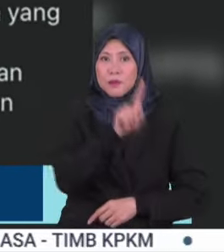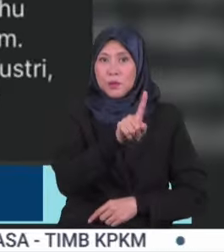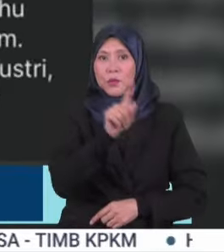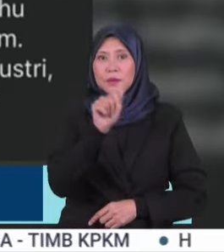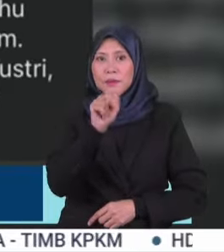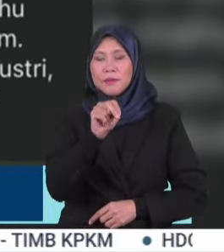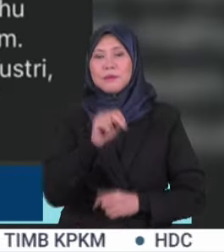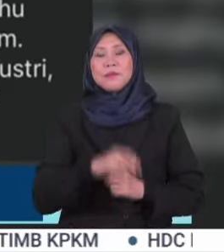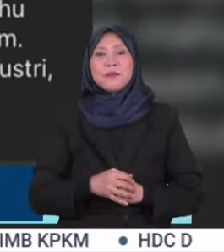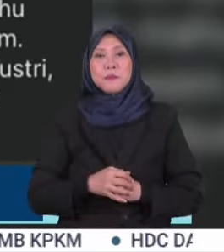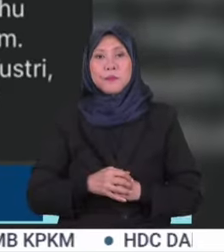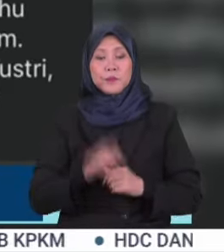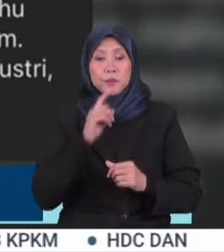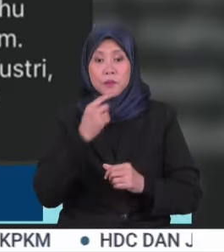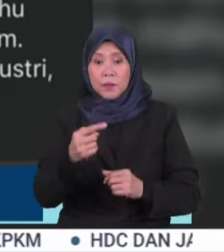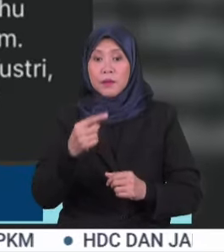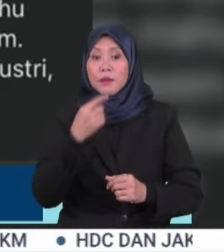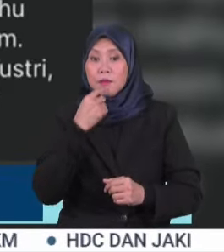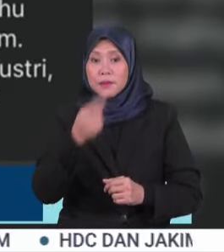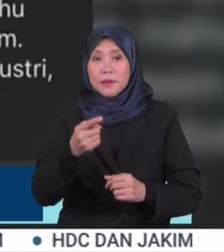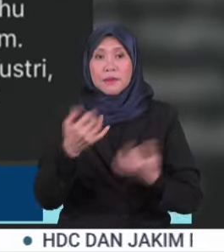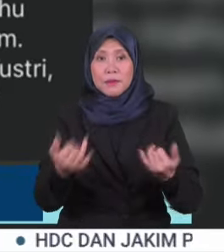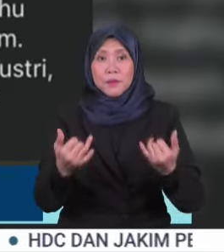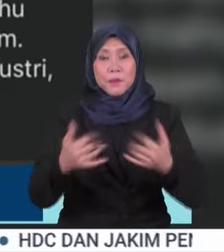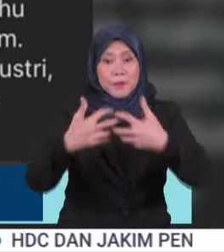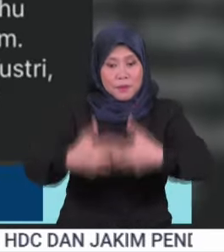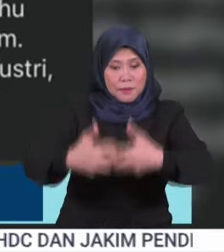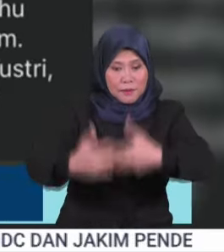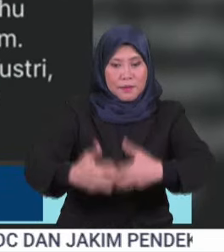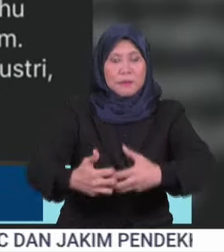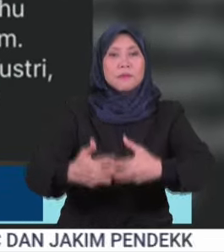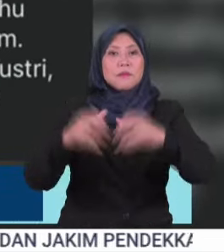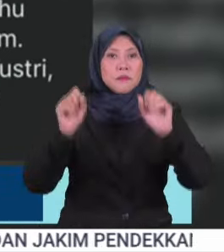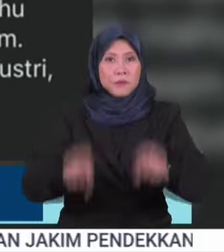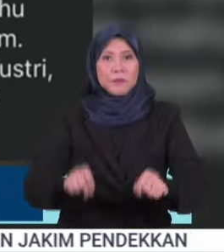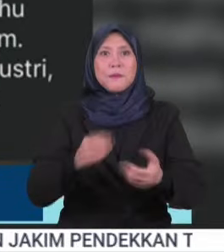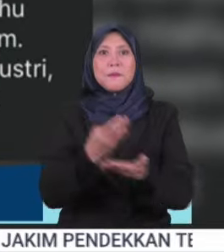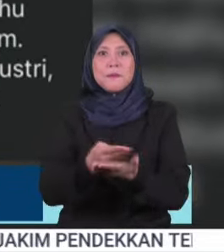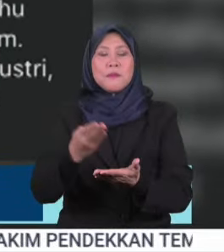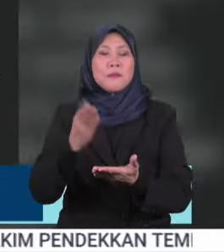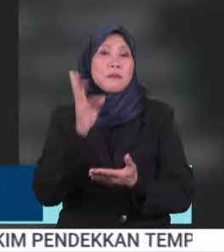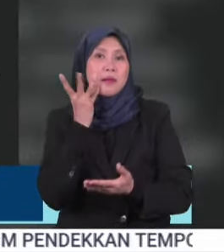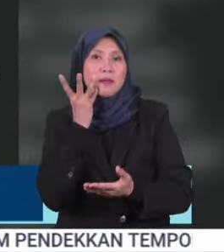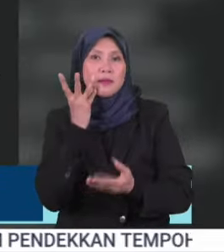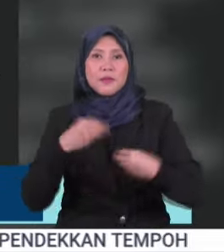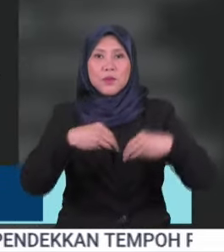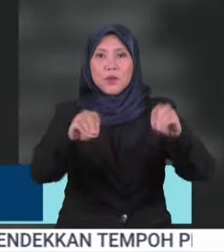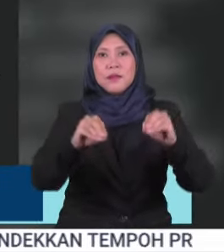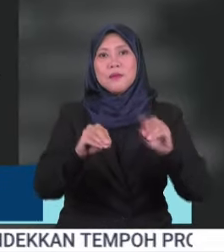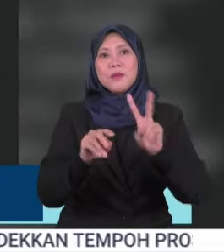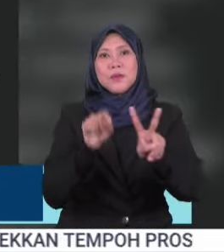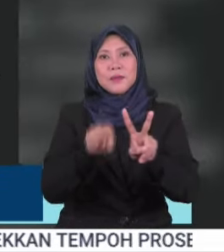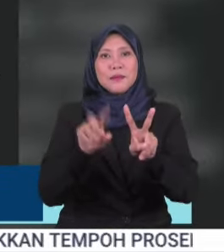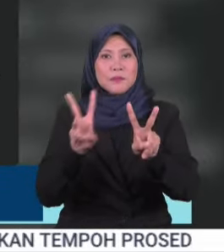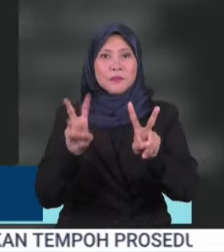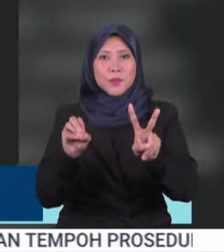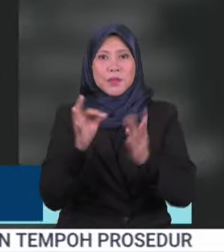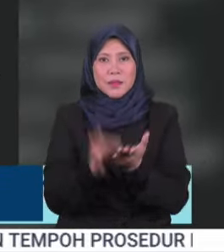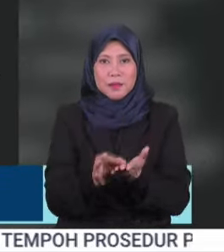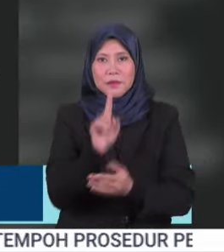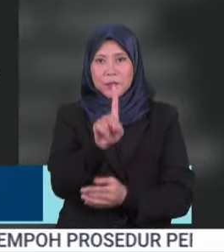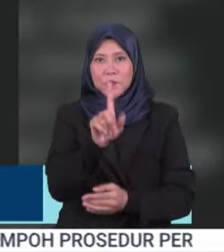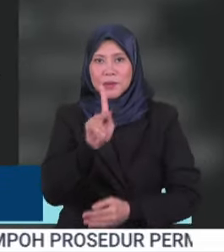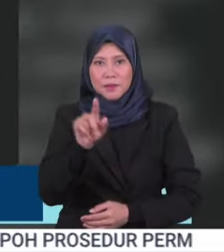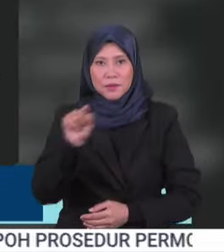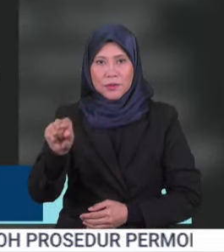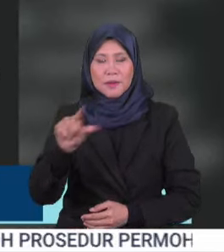Akhbar Menteri KPKM memaklumkan ia langkah pengilang untuk membolehkan beras dijual pada harga RM2.60 sekilogram. Ia